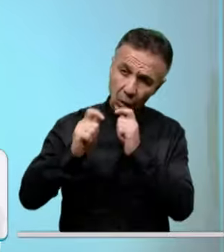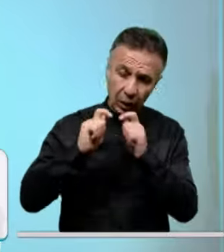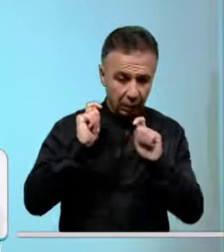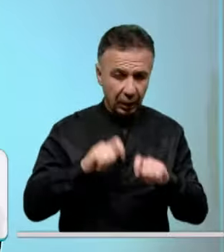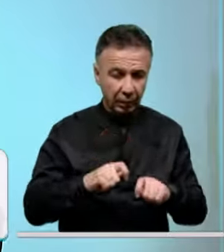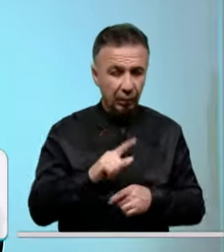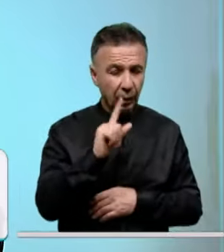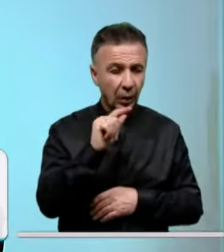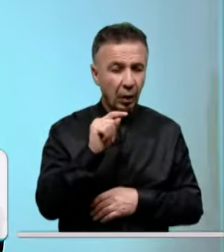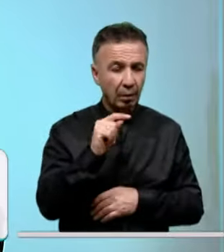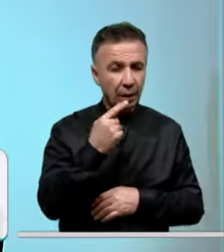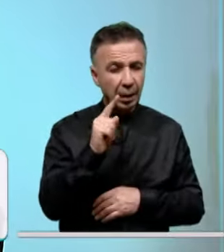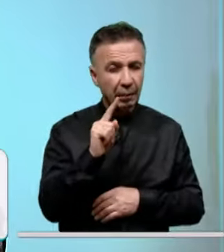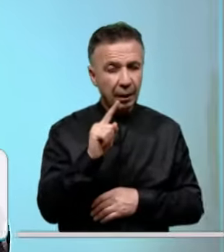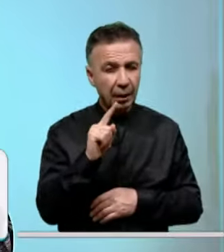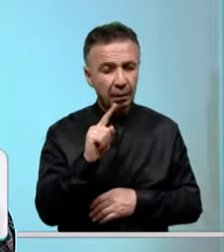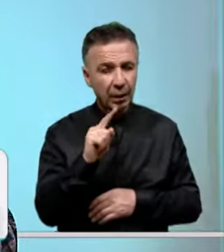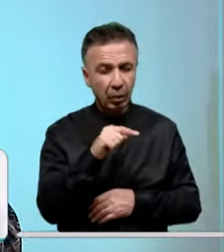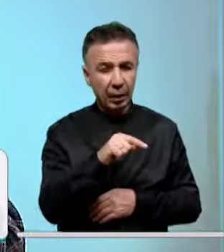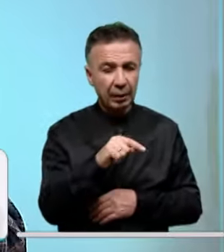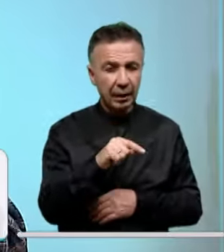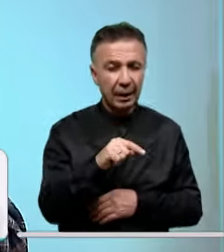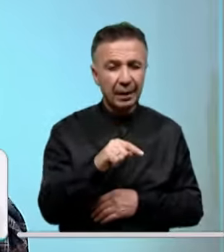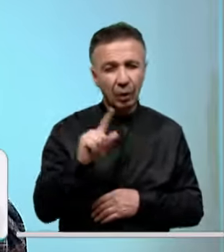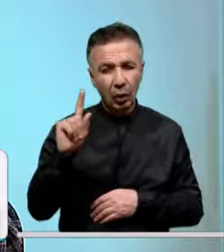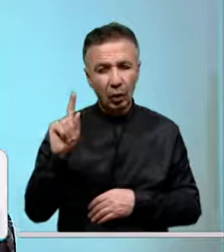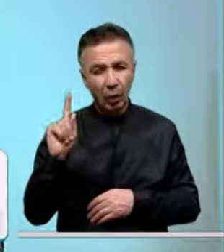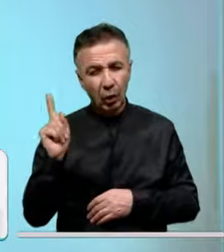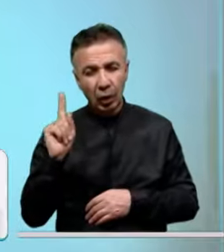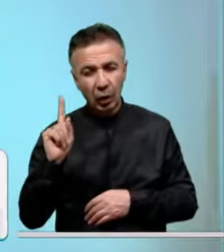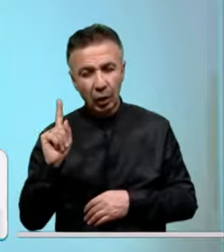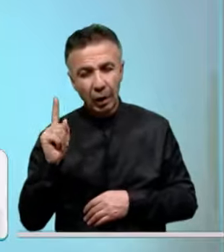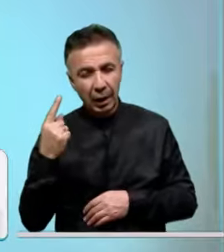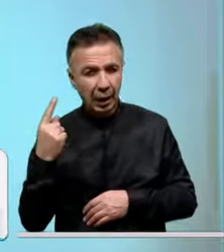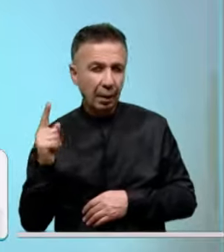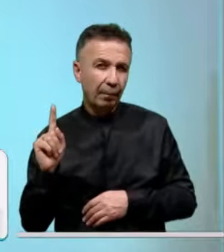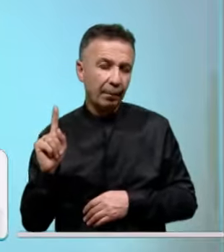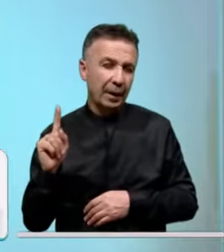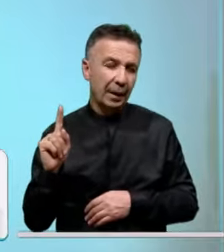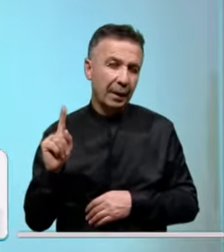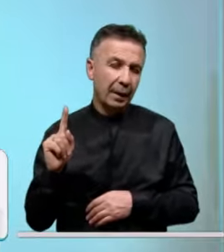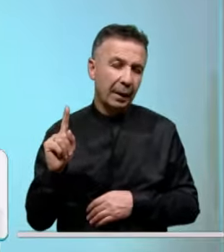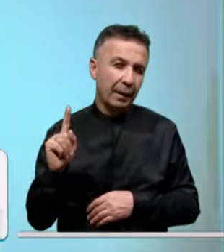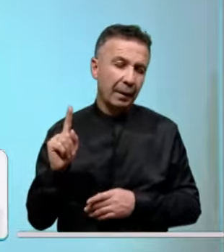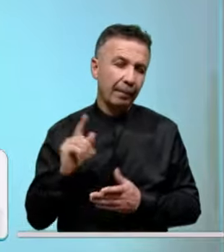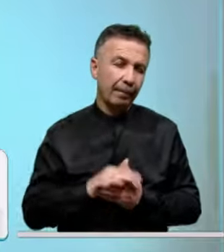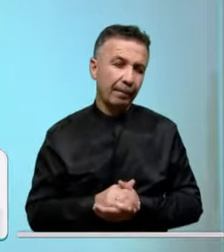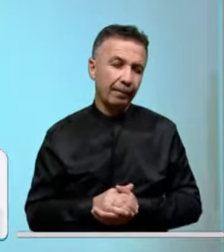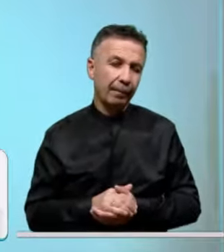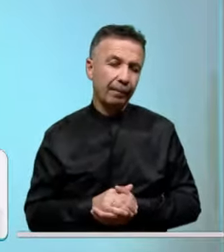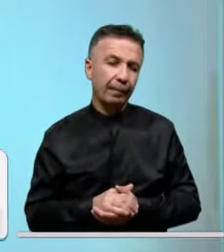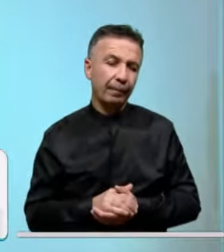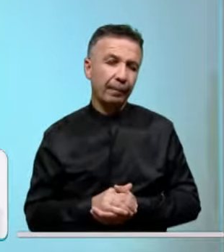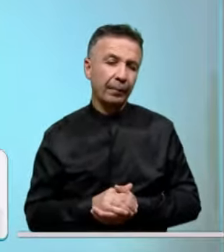11 bin liraya bunu yaptım, geriye 10 bin liram kaldı, 10 bin lira. Ama 20 liralık hisseye taahhüt ettim,